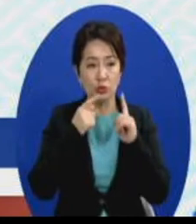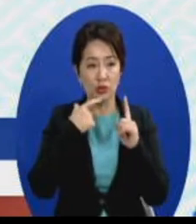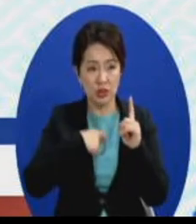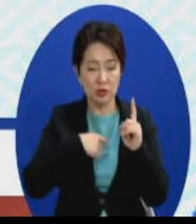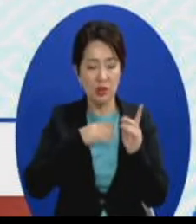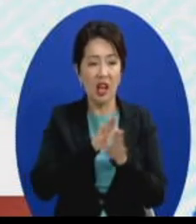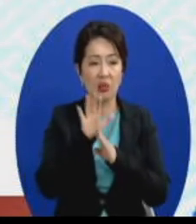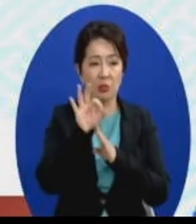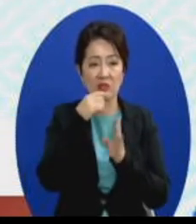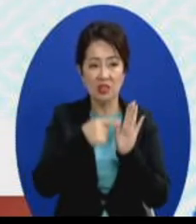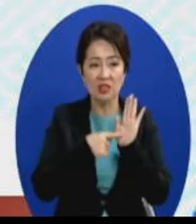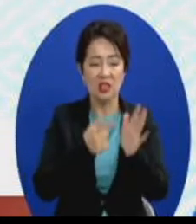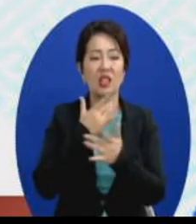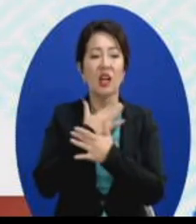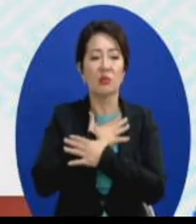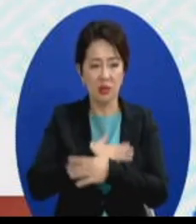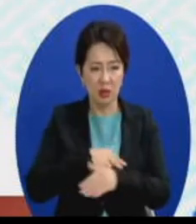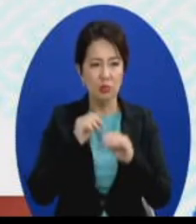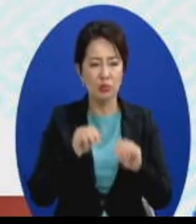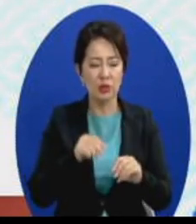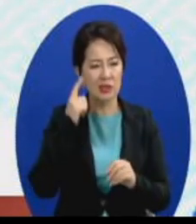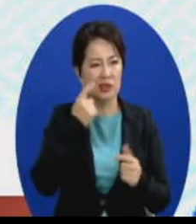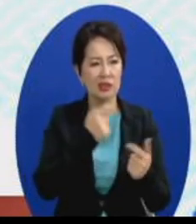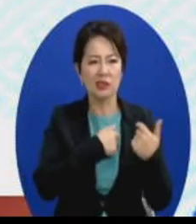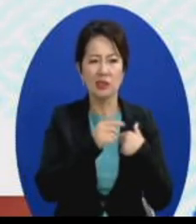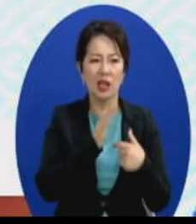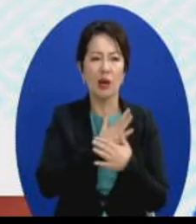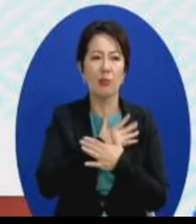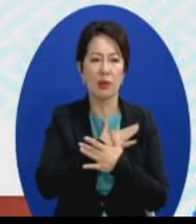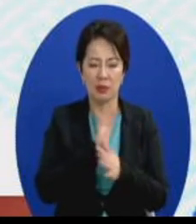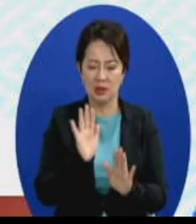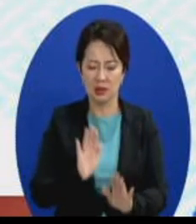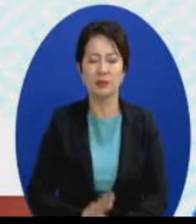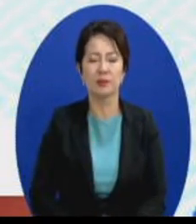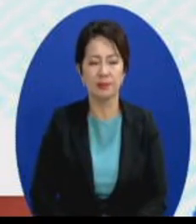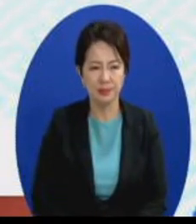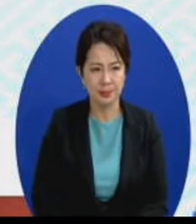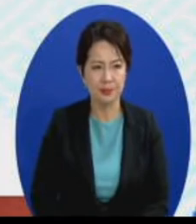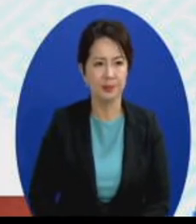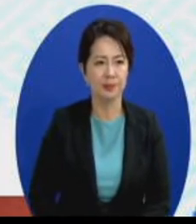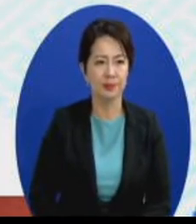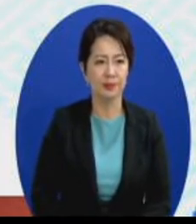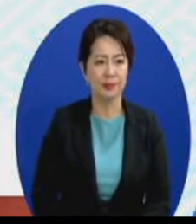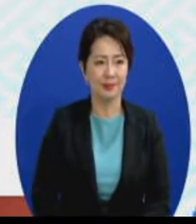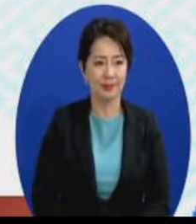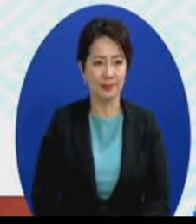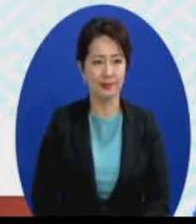тулд олон ёсоор хийж байна. Үүнд сэтгэл амар байгаад айлж хэлье. Сэтгэл амар.